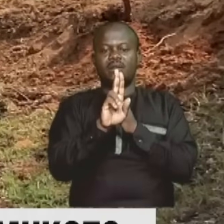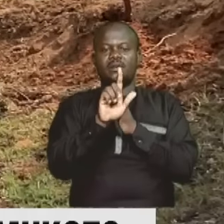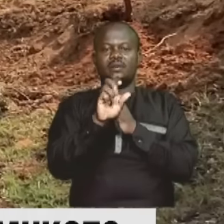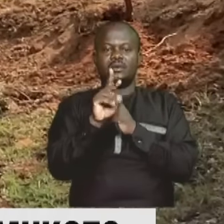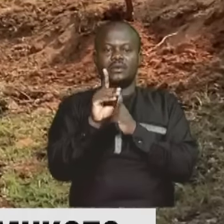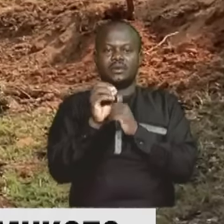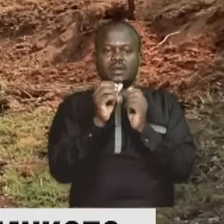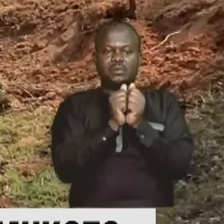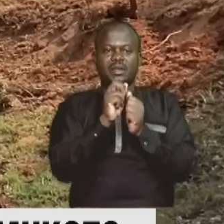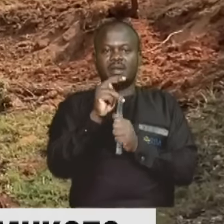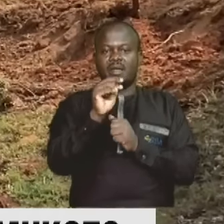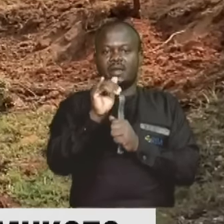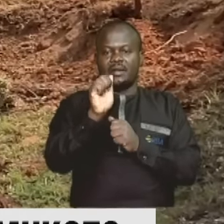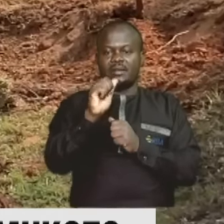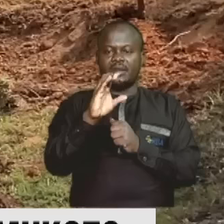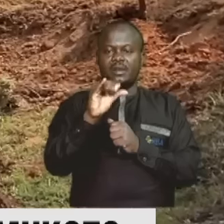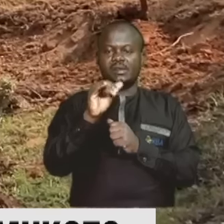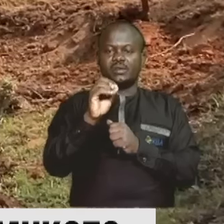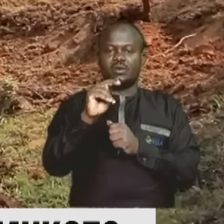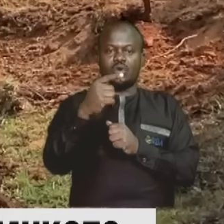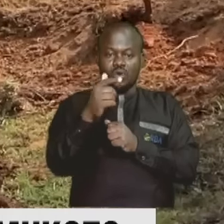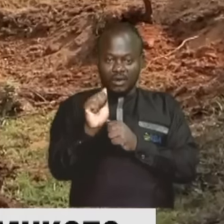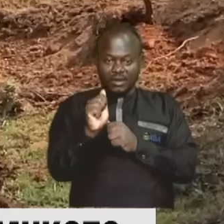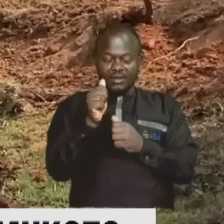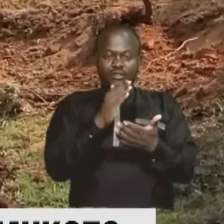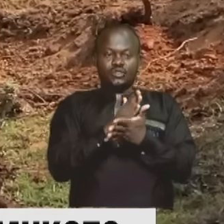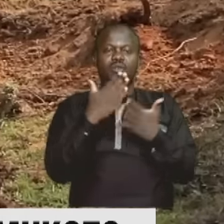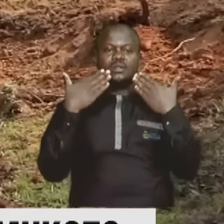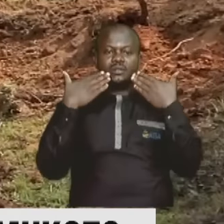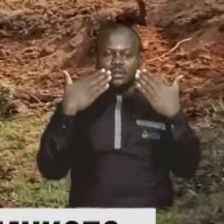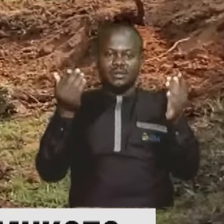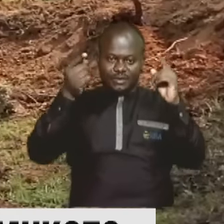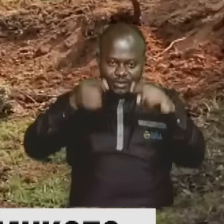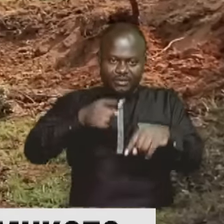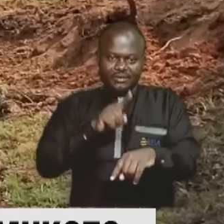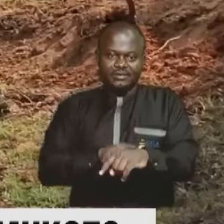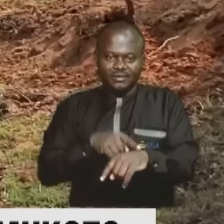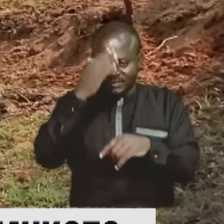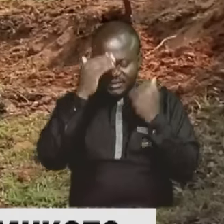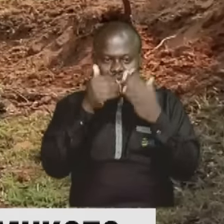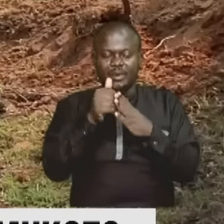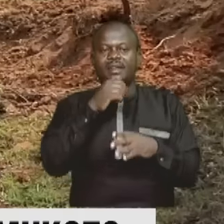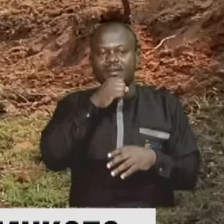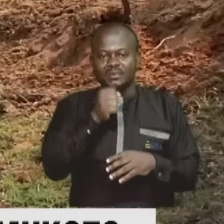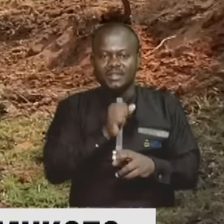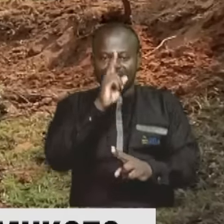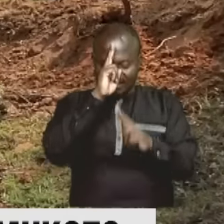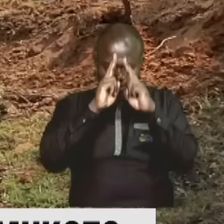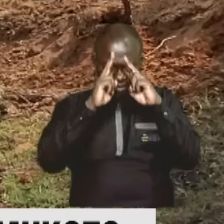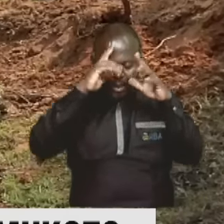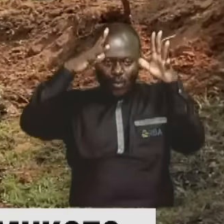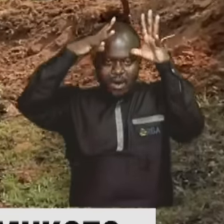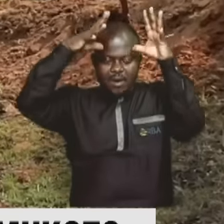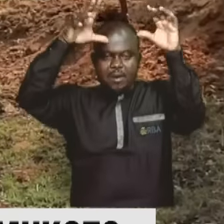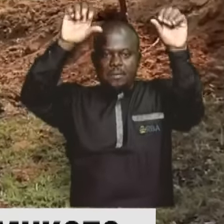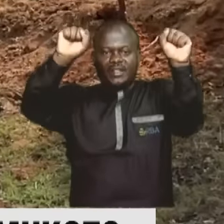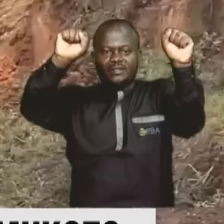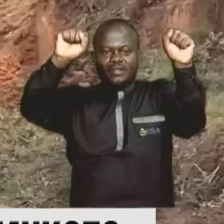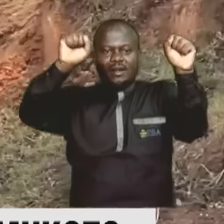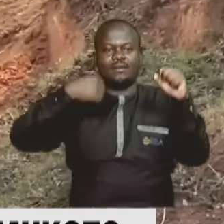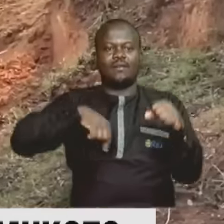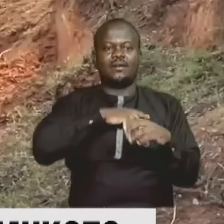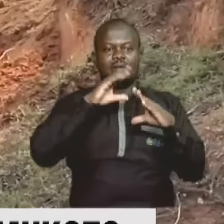Nyacyunga ubwo uyu muhanda rwose turawushimye uzigihe kubera umusaza nyakubahwa perezida